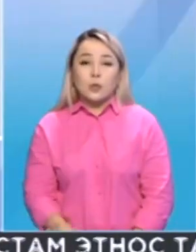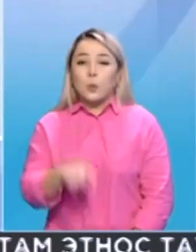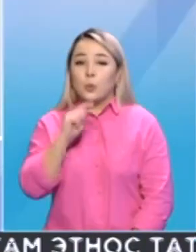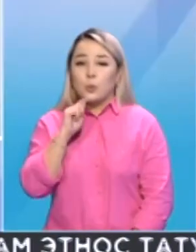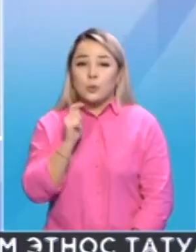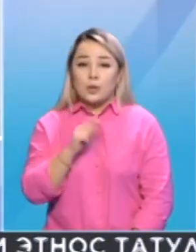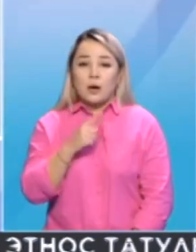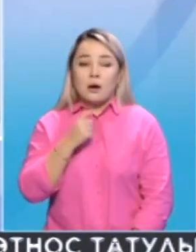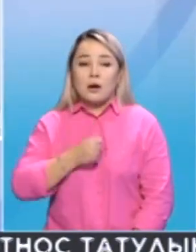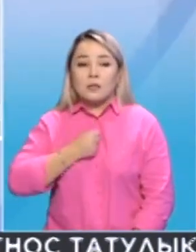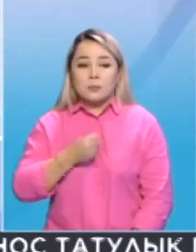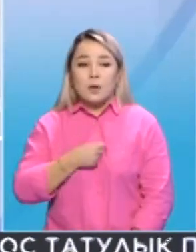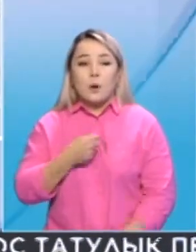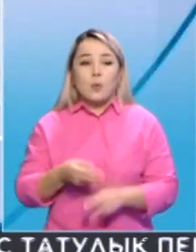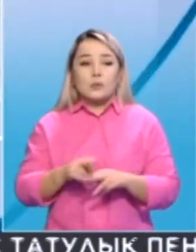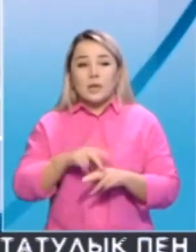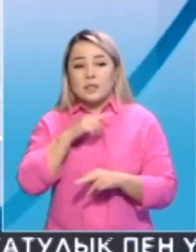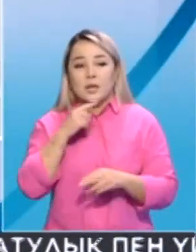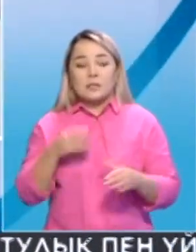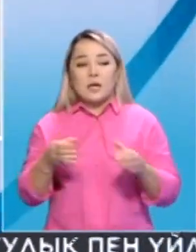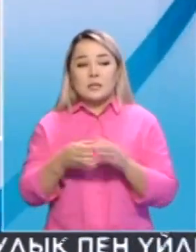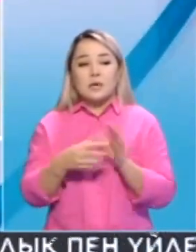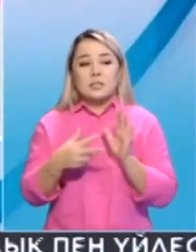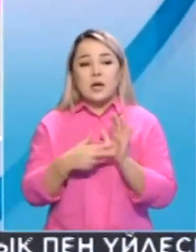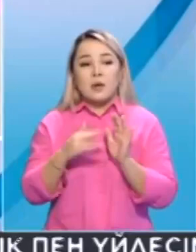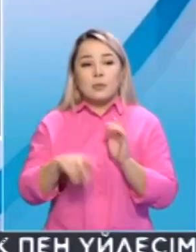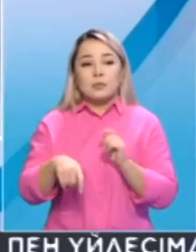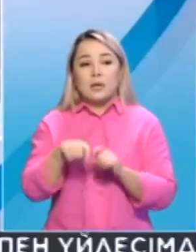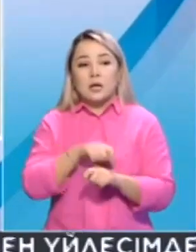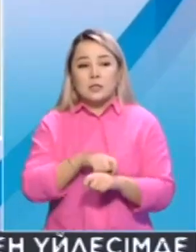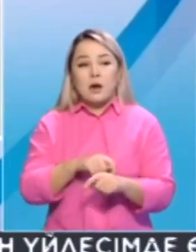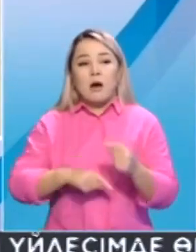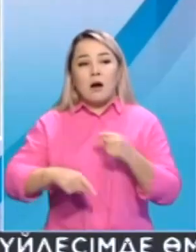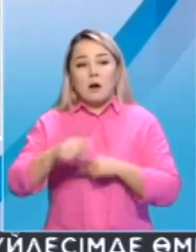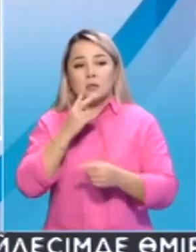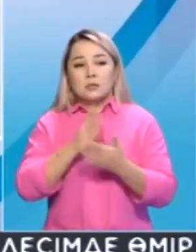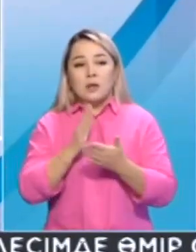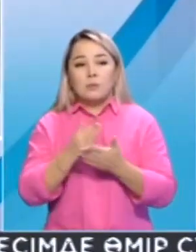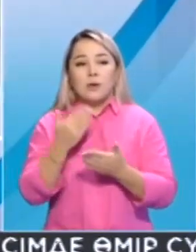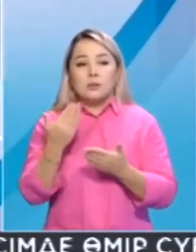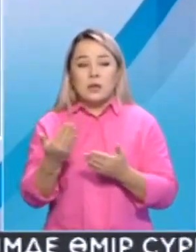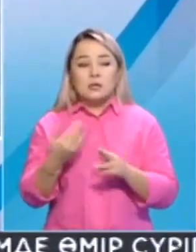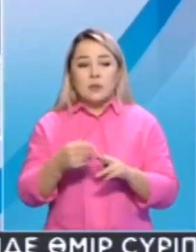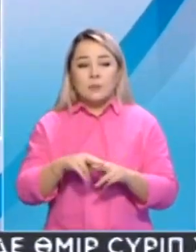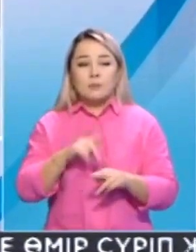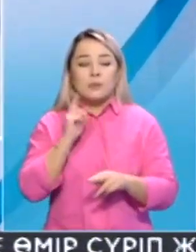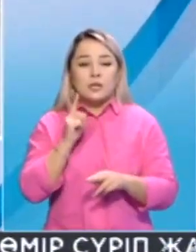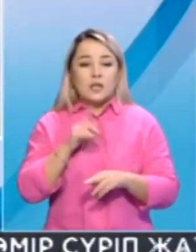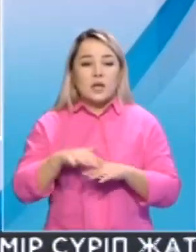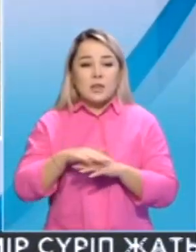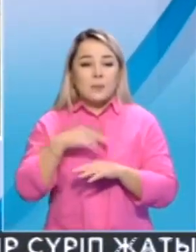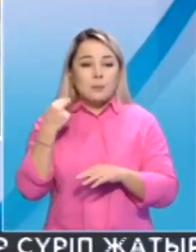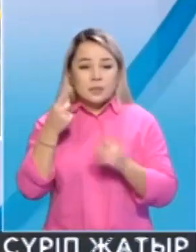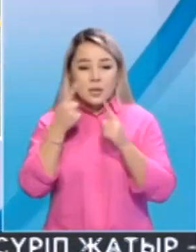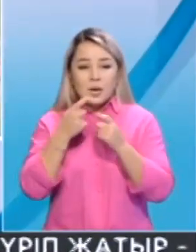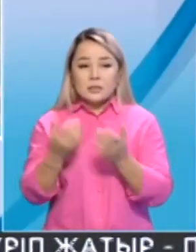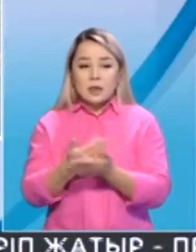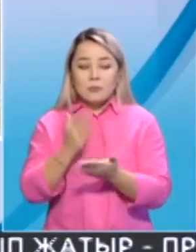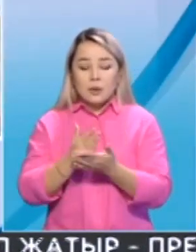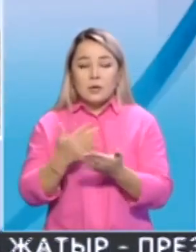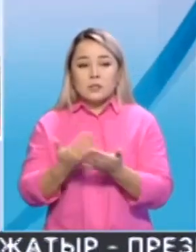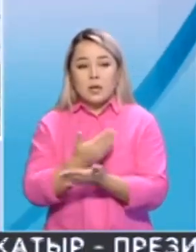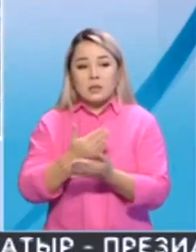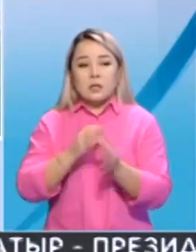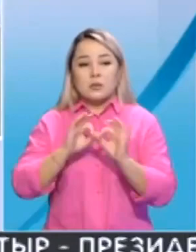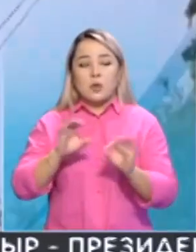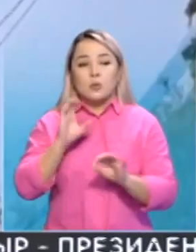Украина армиясы осы айда Ресей әскерінен 8000 шаршы шақырым аумақты қайтарды. Мұны кеше президент Владимир Зеленский мәлімдеді. Кибер болжамдарға